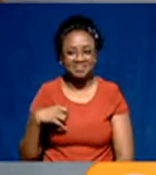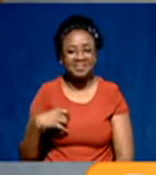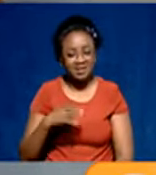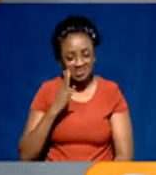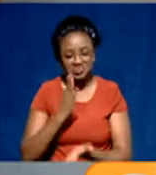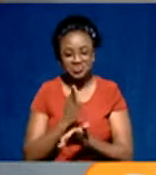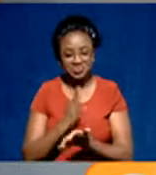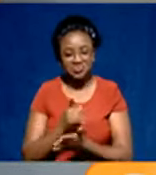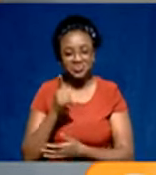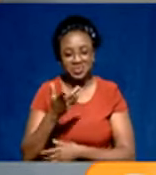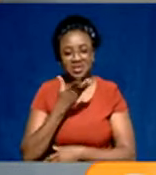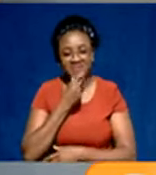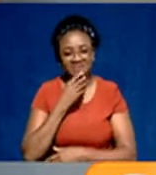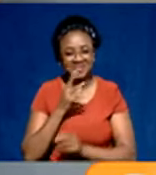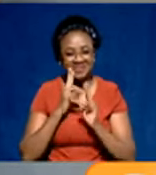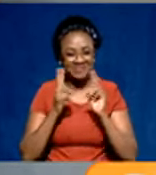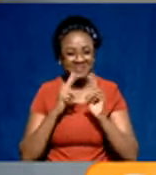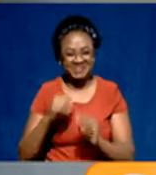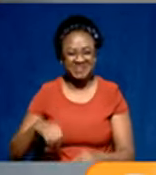is.